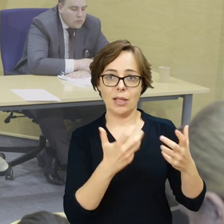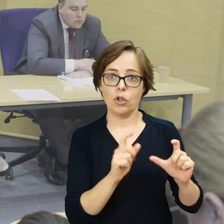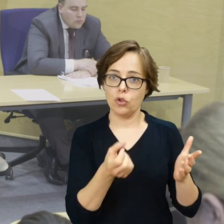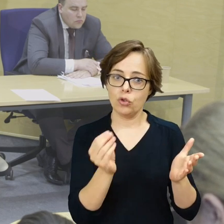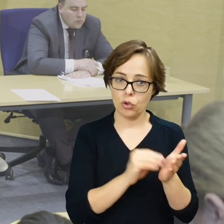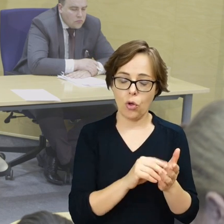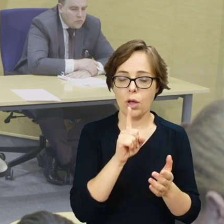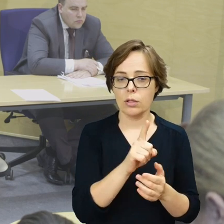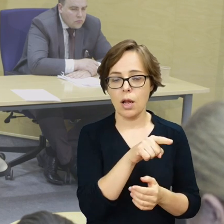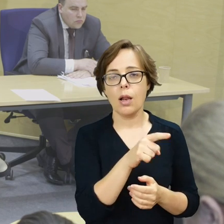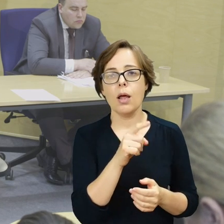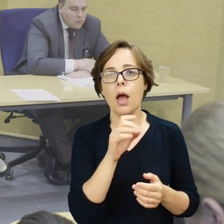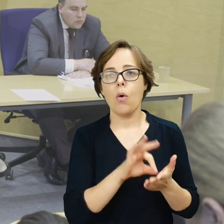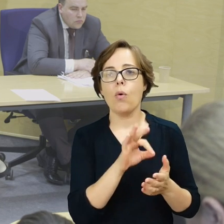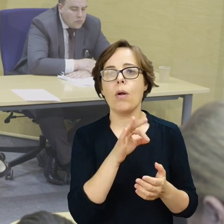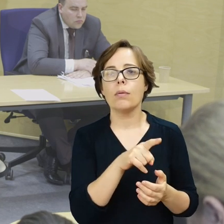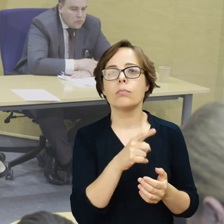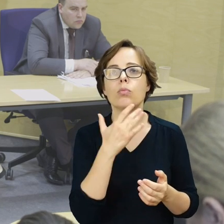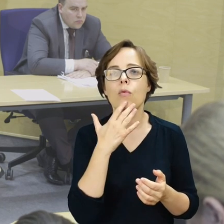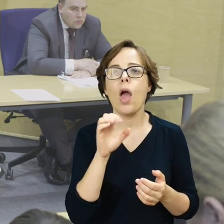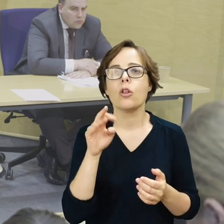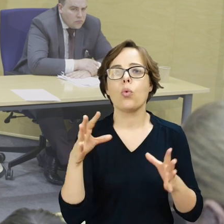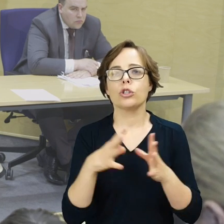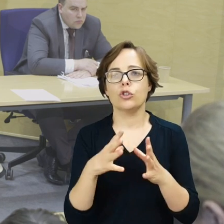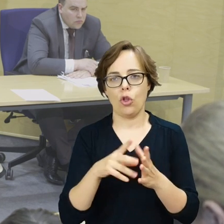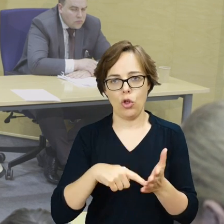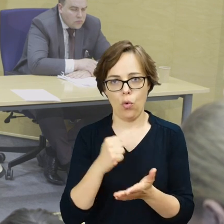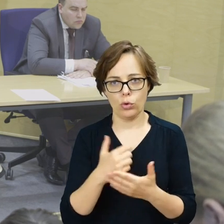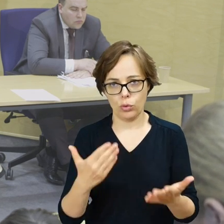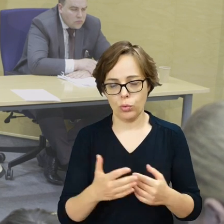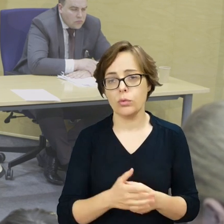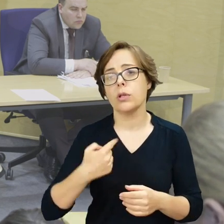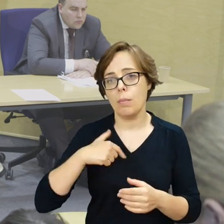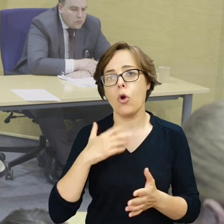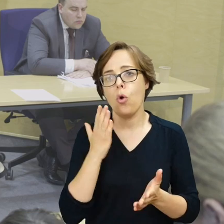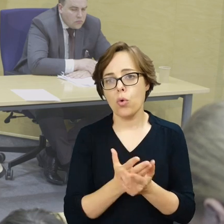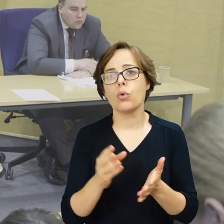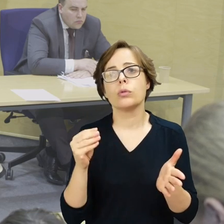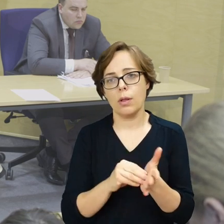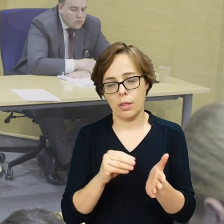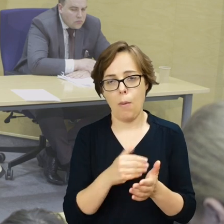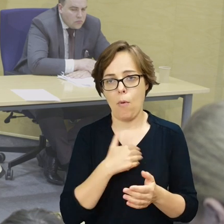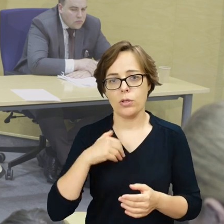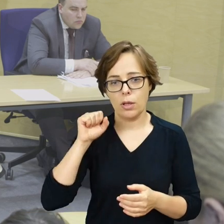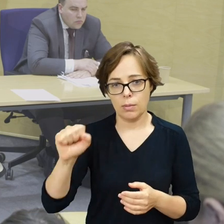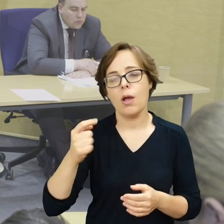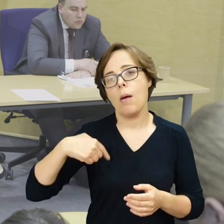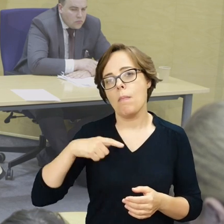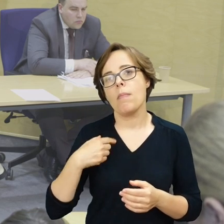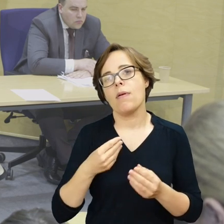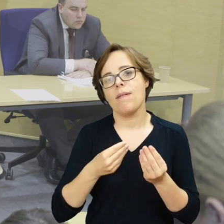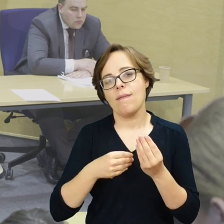pan przywołał artykuł 10 Konstytucji. Wiemy, przyzwyczailiśmy się do tego już w polskiej demokracji. Wzrosła nasza tolerancja na